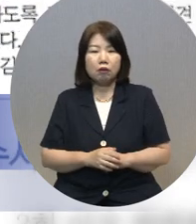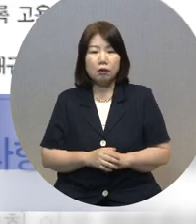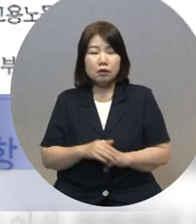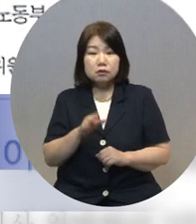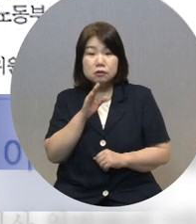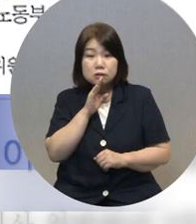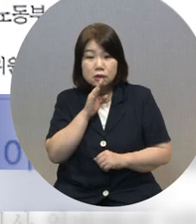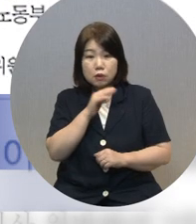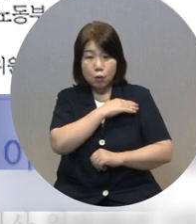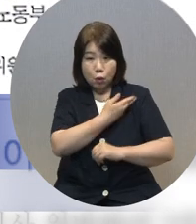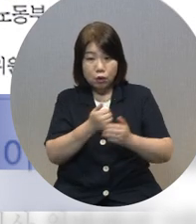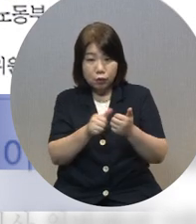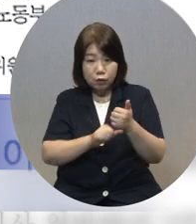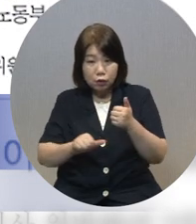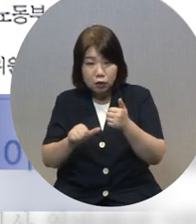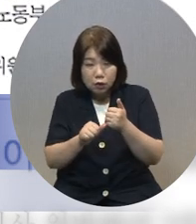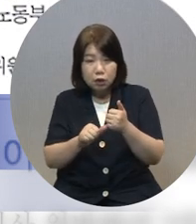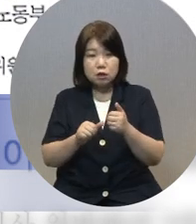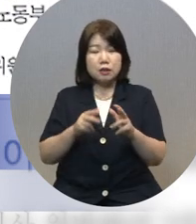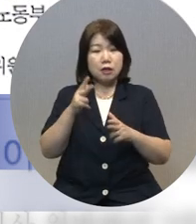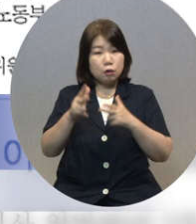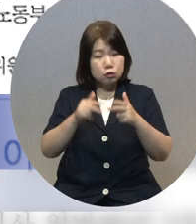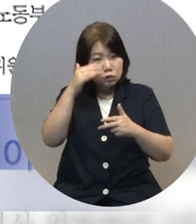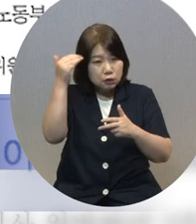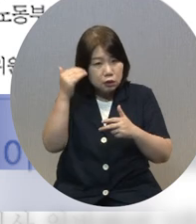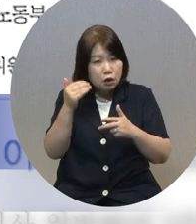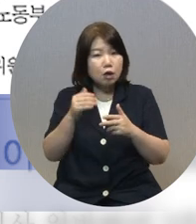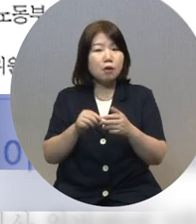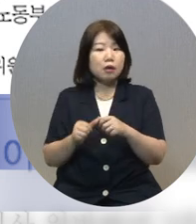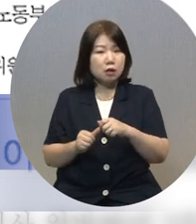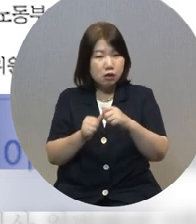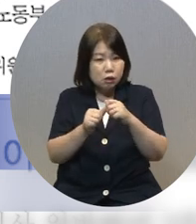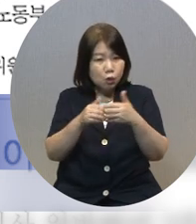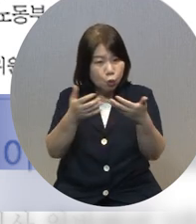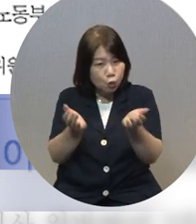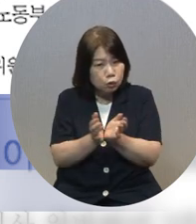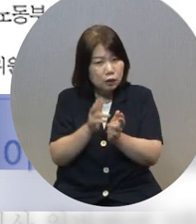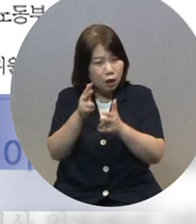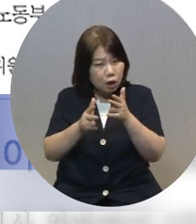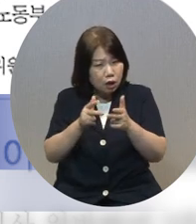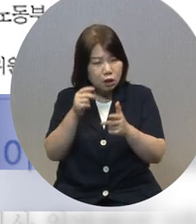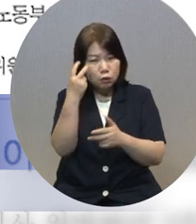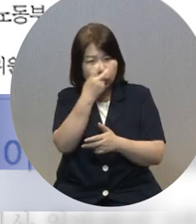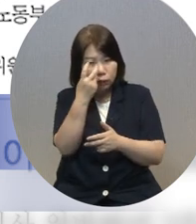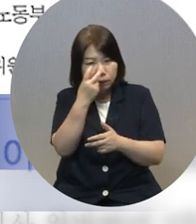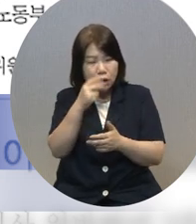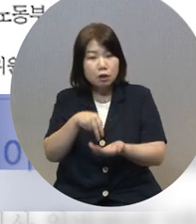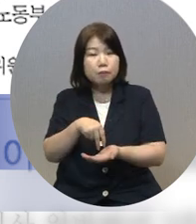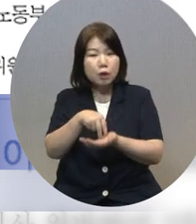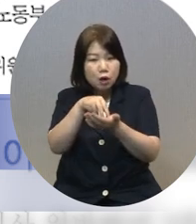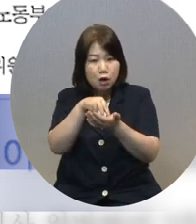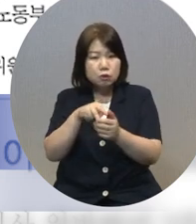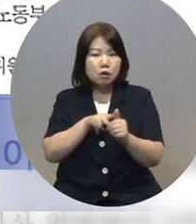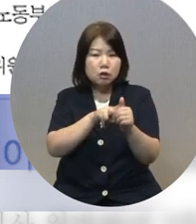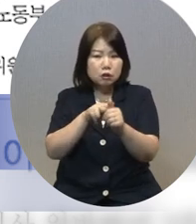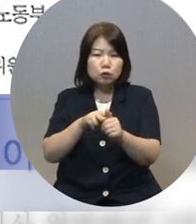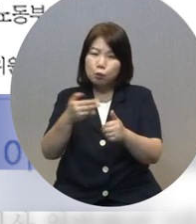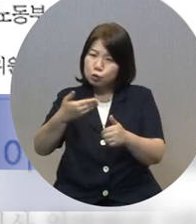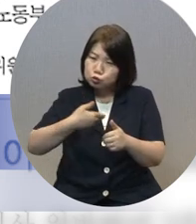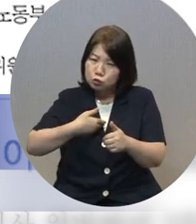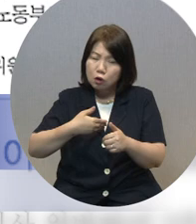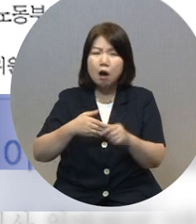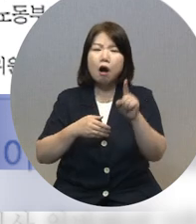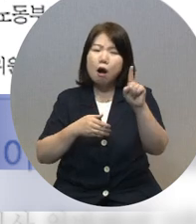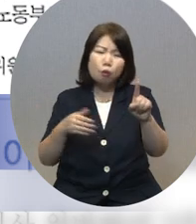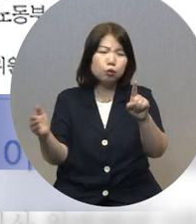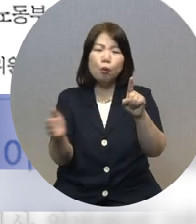불과합니다 실제 권위가 한국 산업인력 공단에서 주관하는 시험장을 조사한 결과 승강기 설치 등의 정보를